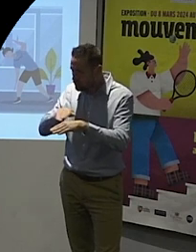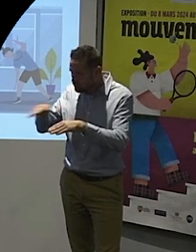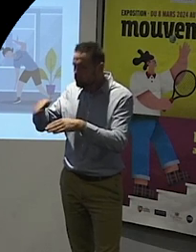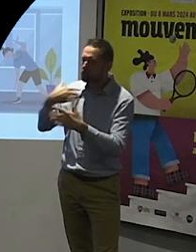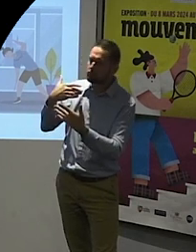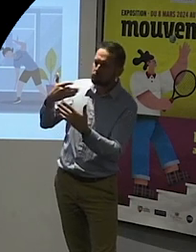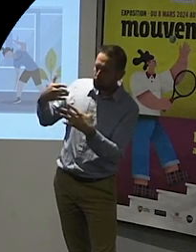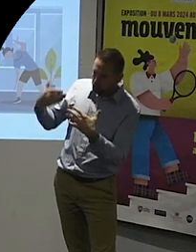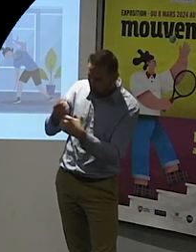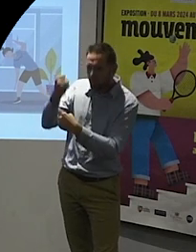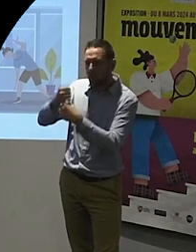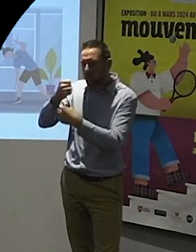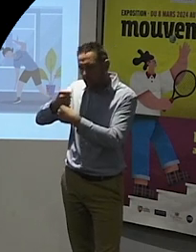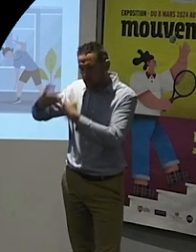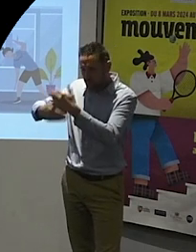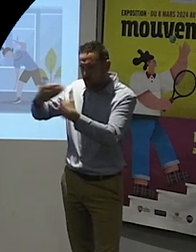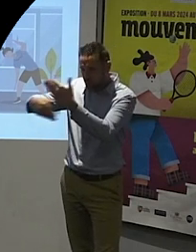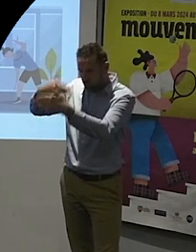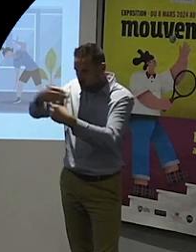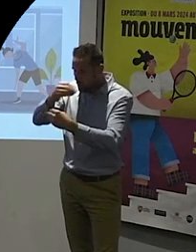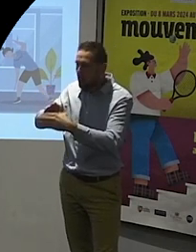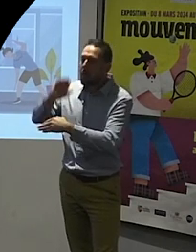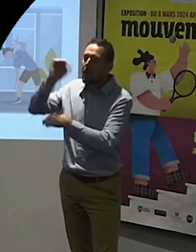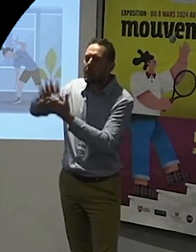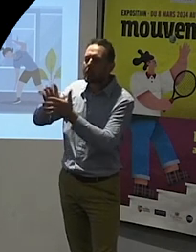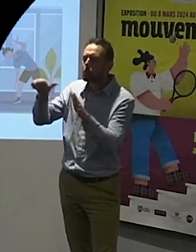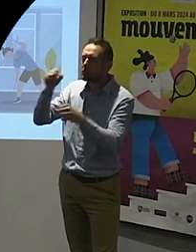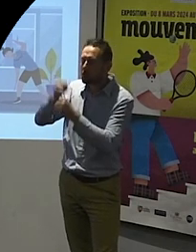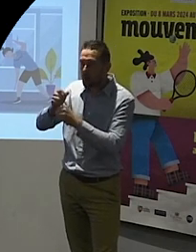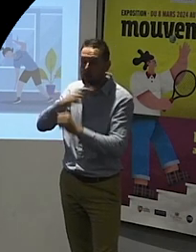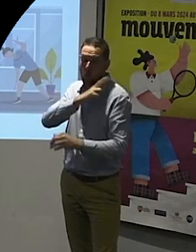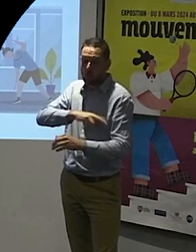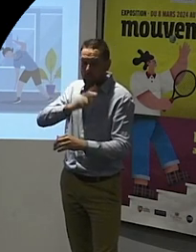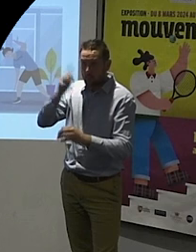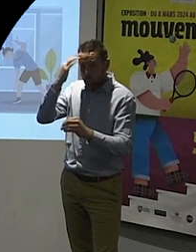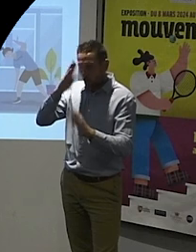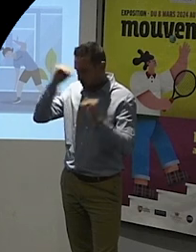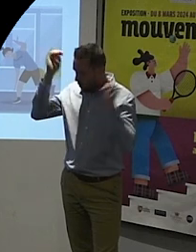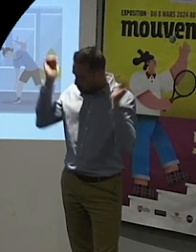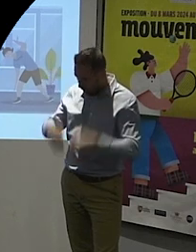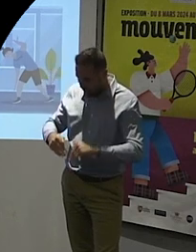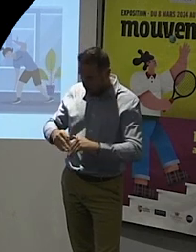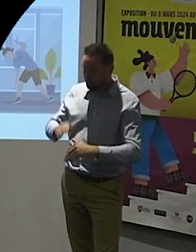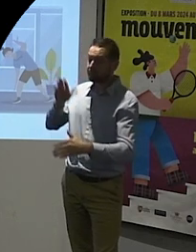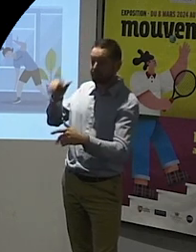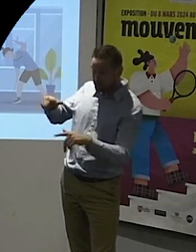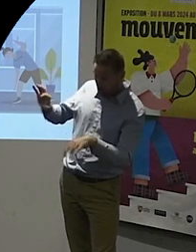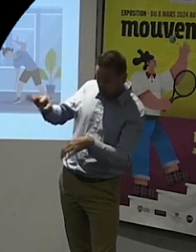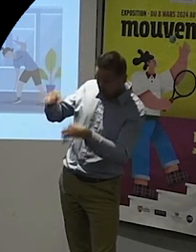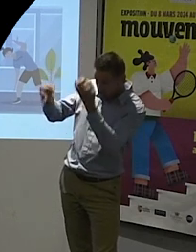j'ai pris ma retraite. Puis à 60 ans, j'ai dégringolé et je suis arrivée au bonheur du GEM. Et au bonheur du